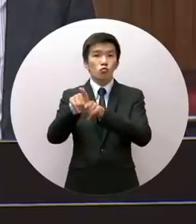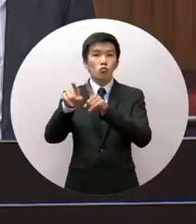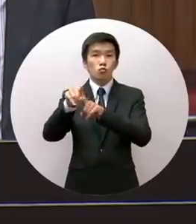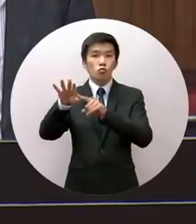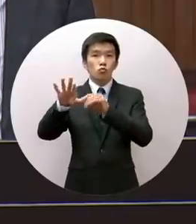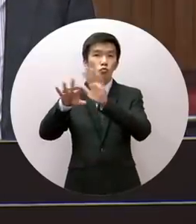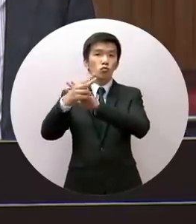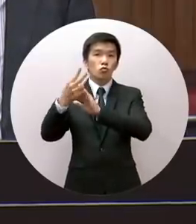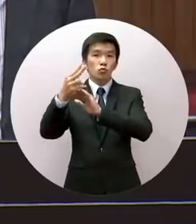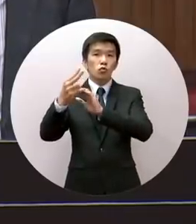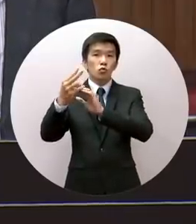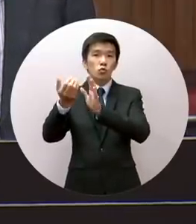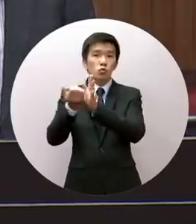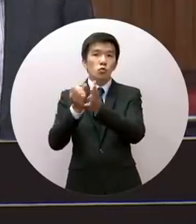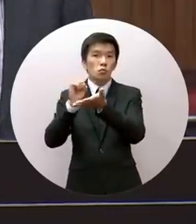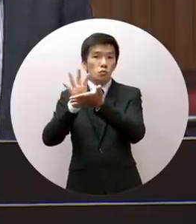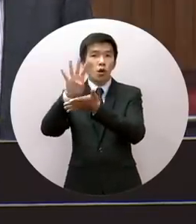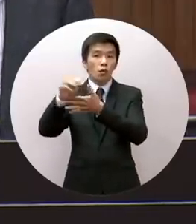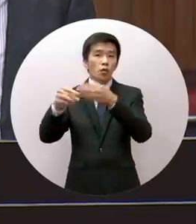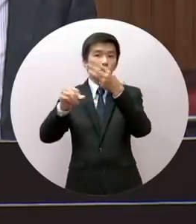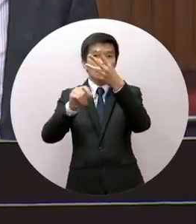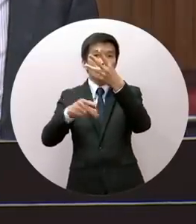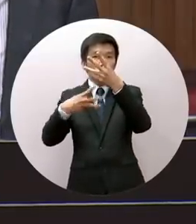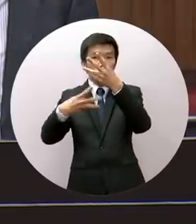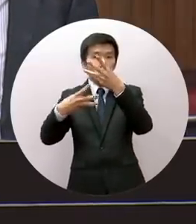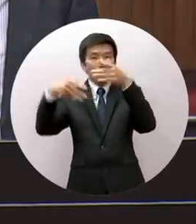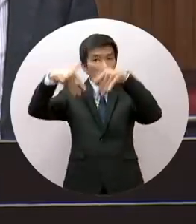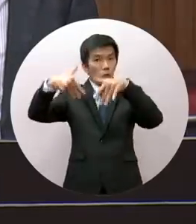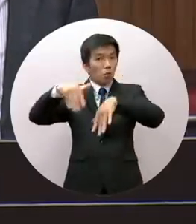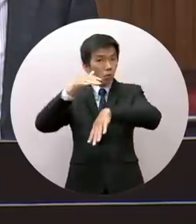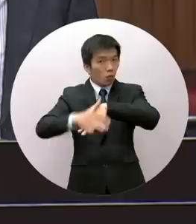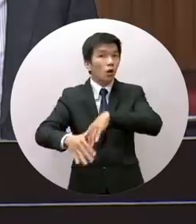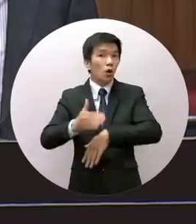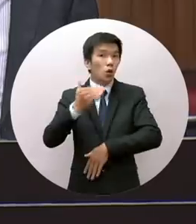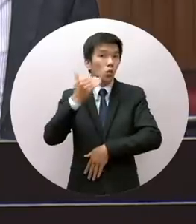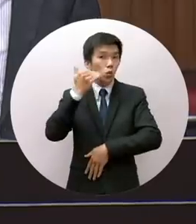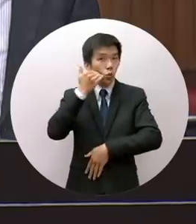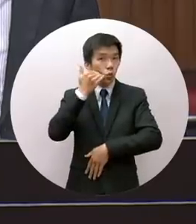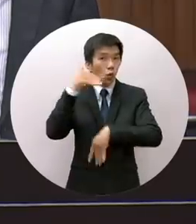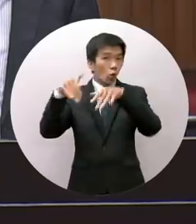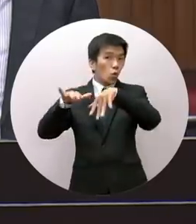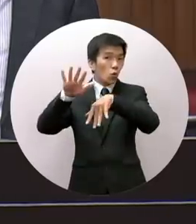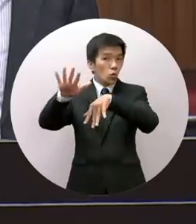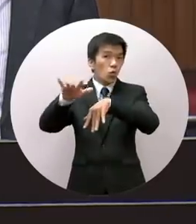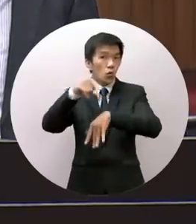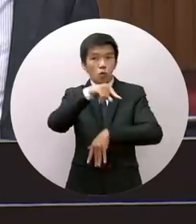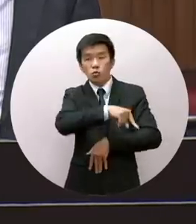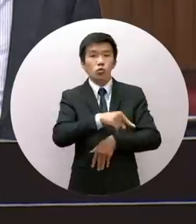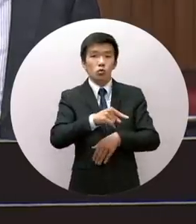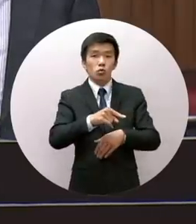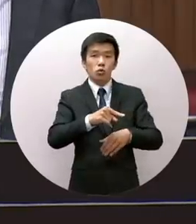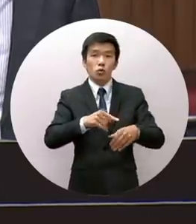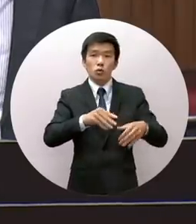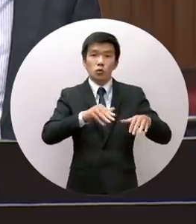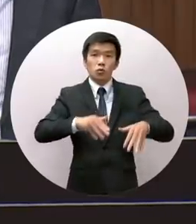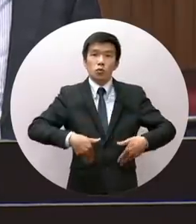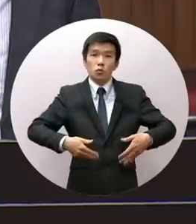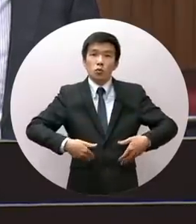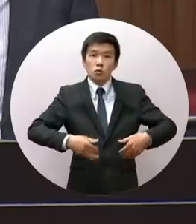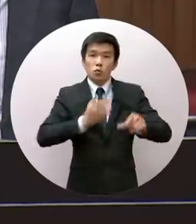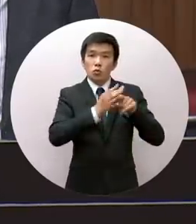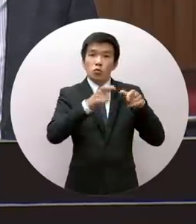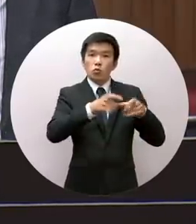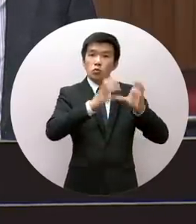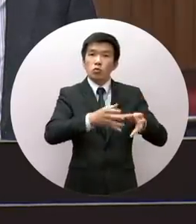雨，所以既然会下雨，所以就不需要启动。所以这个从3月2号一直到